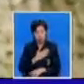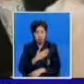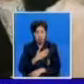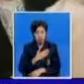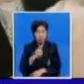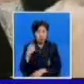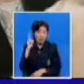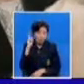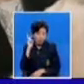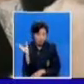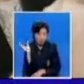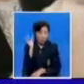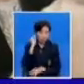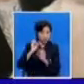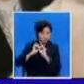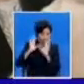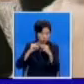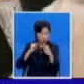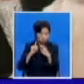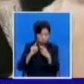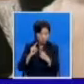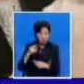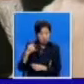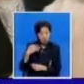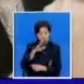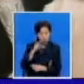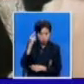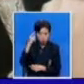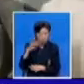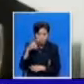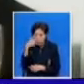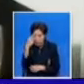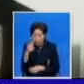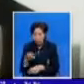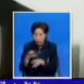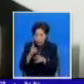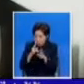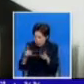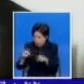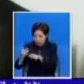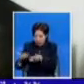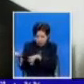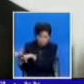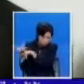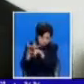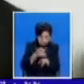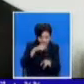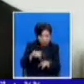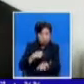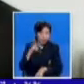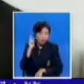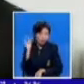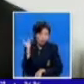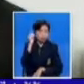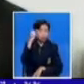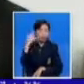าวชัดเจนแล้วก็ไม่ตรวจสอบปล่อยผ่านไปผมถามว่าการ